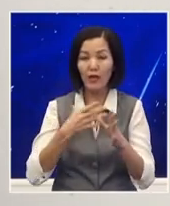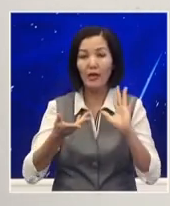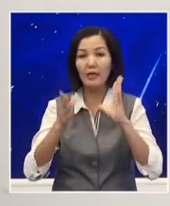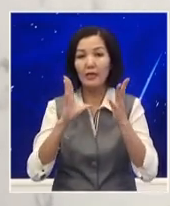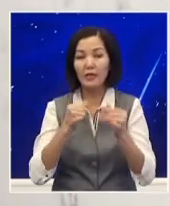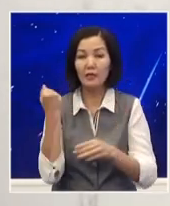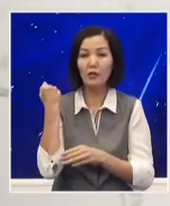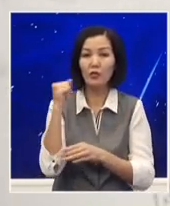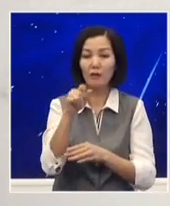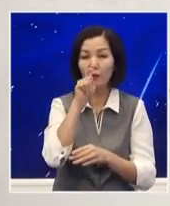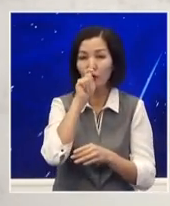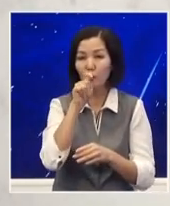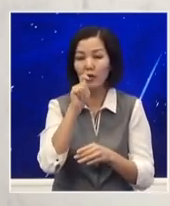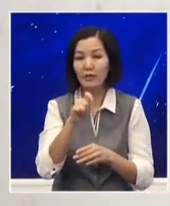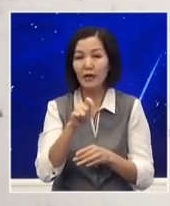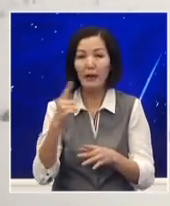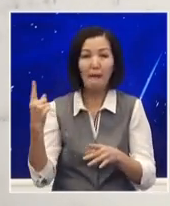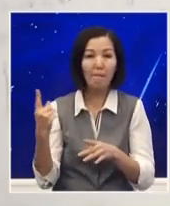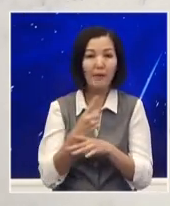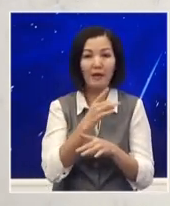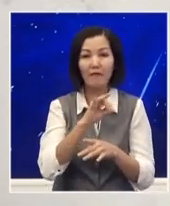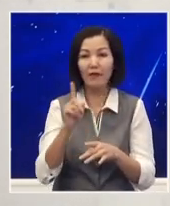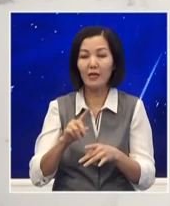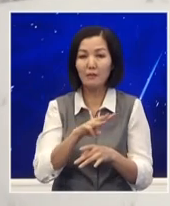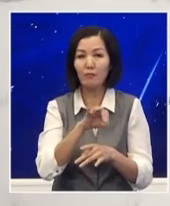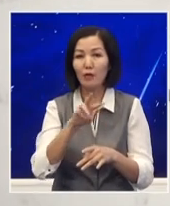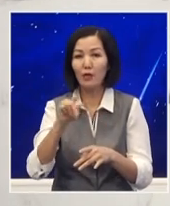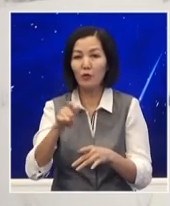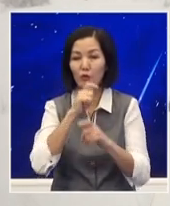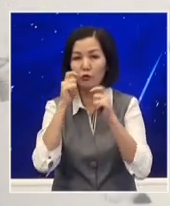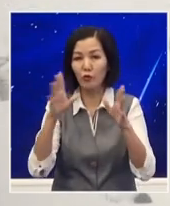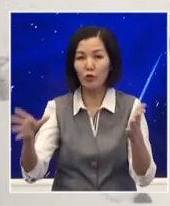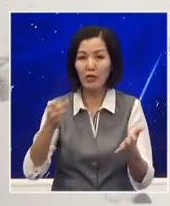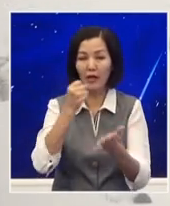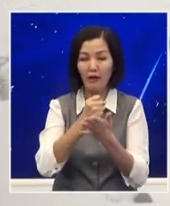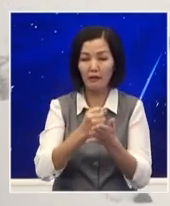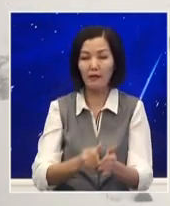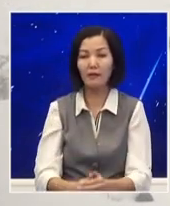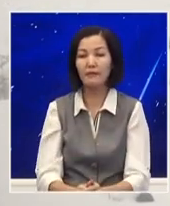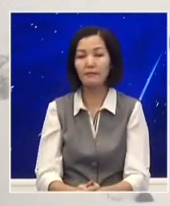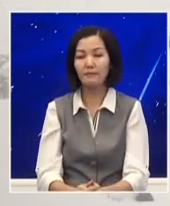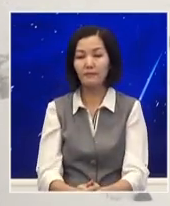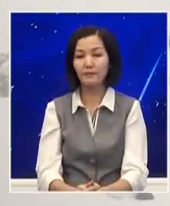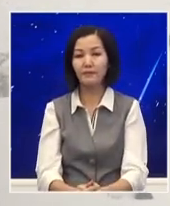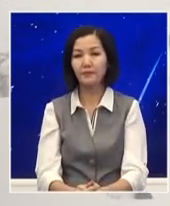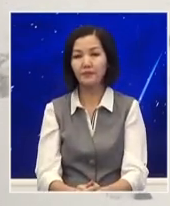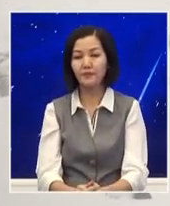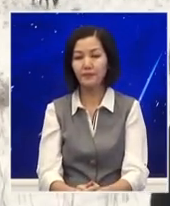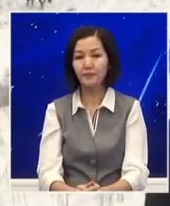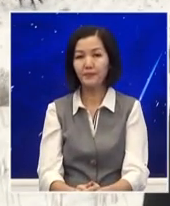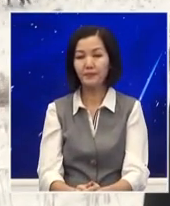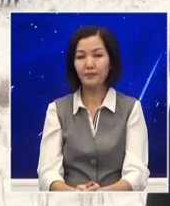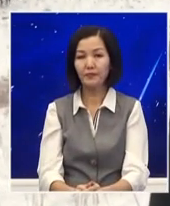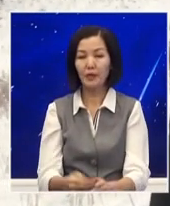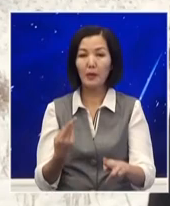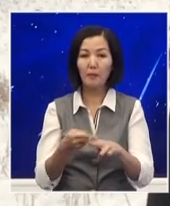Нәтижеде жеңімпаз қыранға елде тұңғыш рет миллион теңгелік жүлде тағайындалды дейді. Игі шараның басығасында жүргендер.